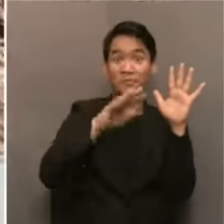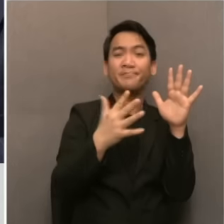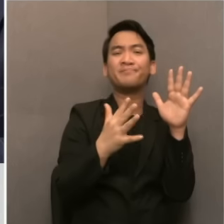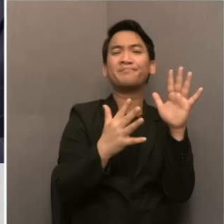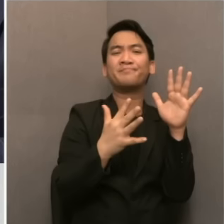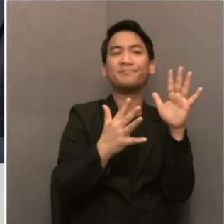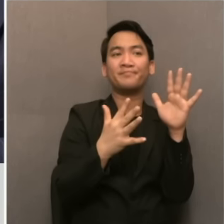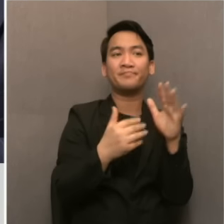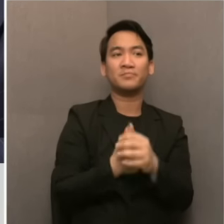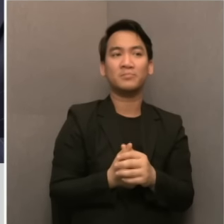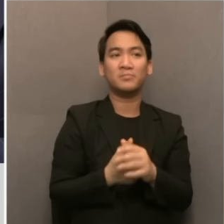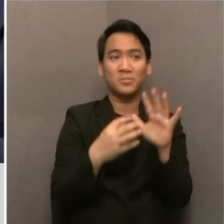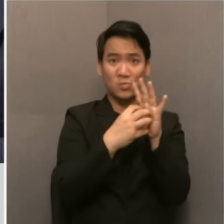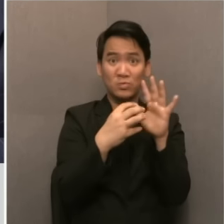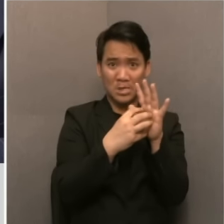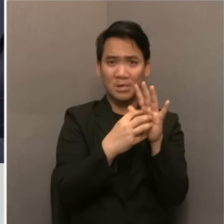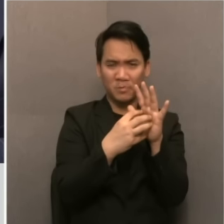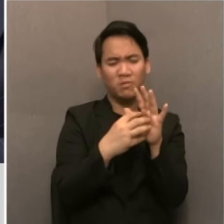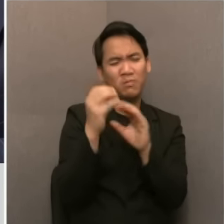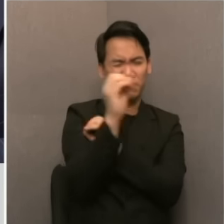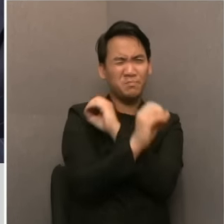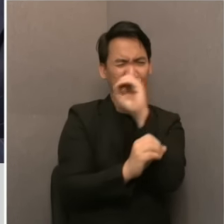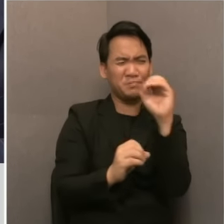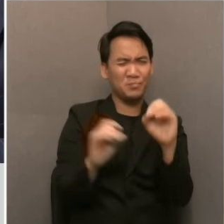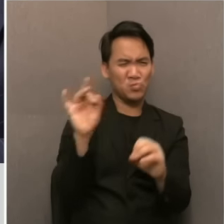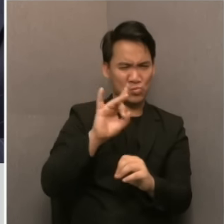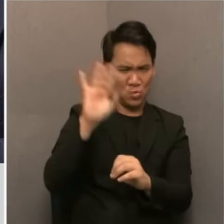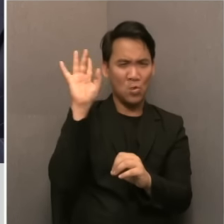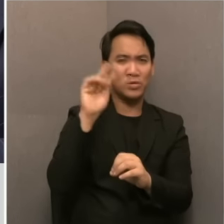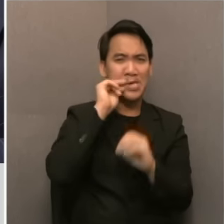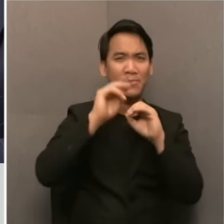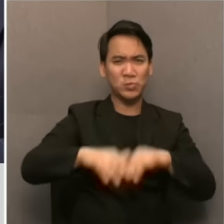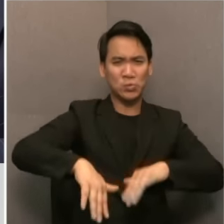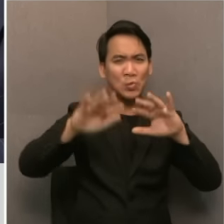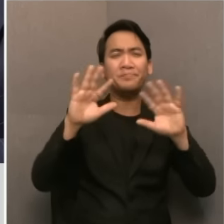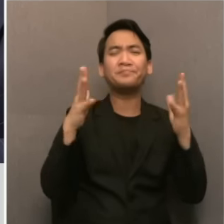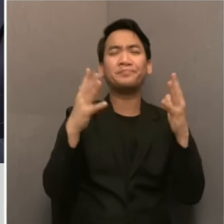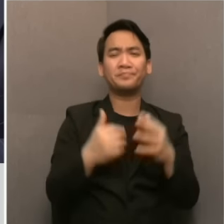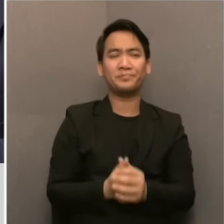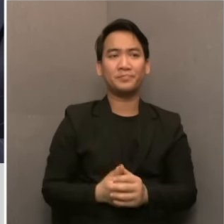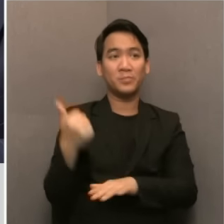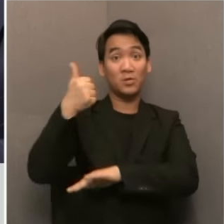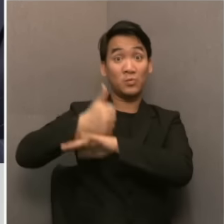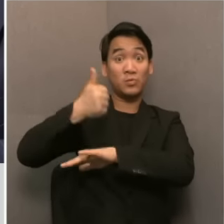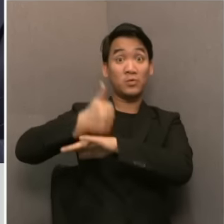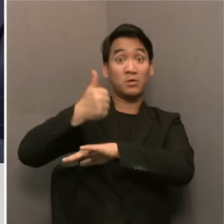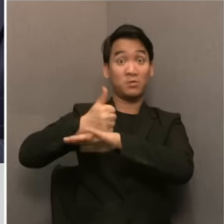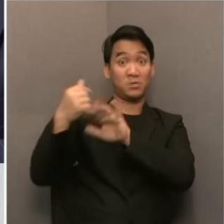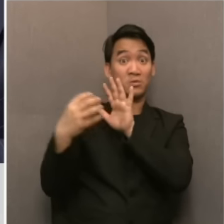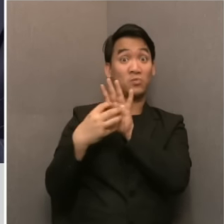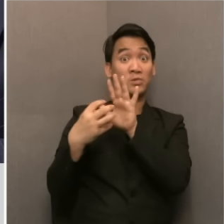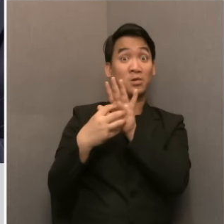ทพเนี่ยคือไม่น่ากลัว ก็น่าจะรอดพ้น น่าจะรอด น่าจะรอดพ้นสถานการณ์นี้ไปได้ แต่เห็นท่านผู้ว่าออกมาบอกว่ามันก็จะมีสำหรับพื้นที่น